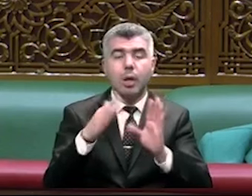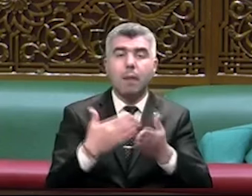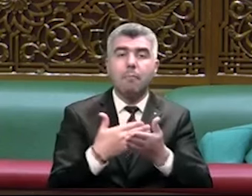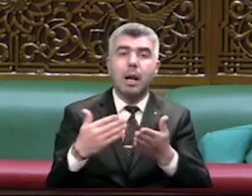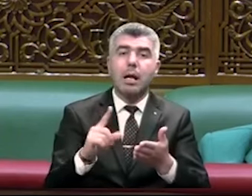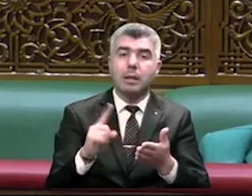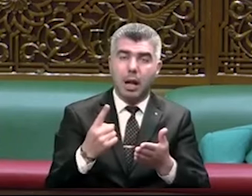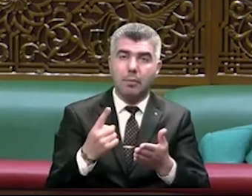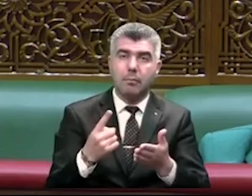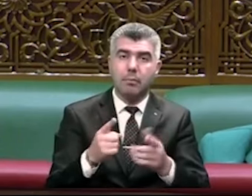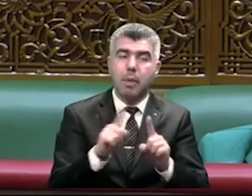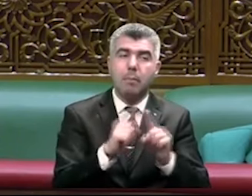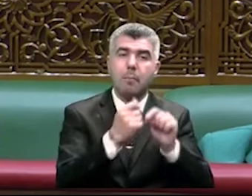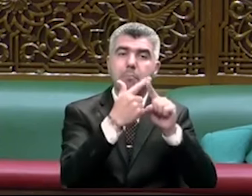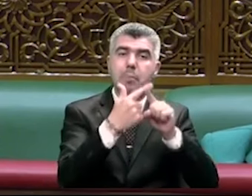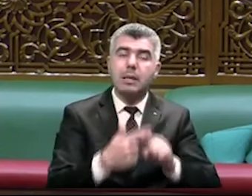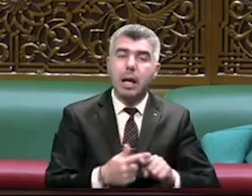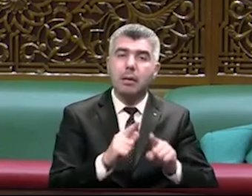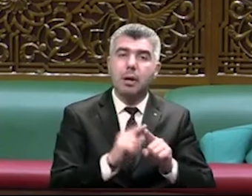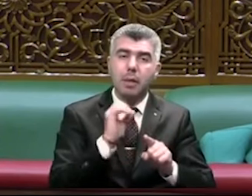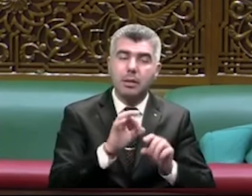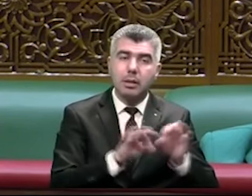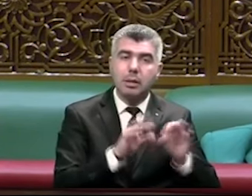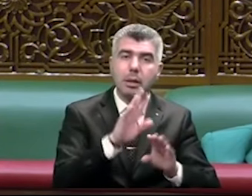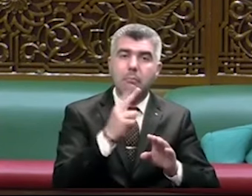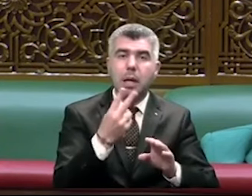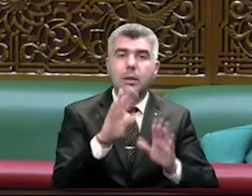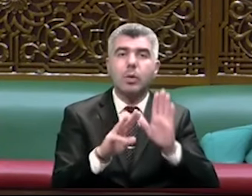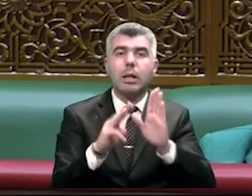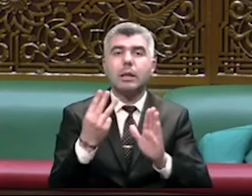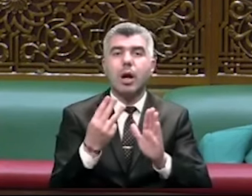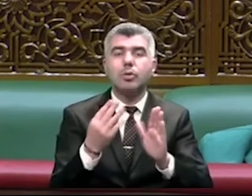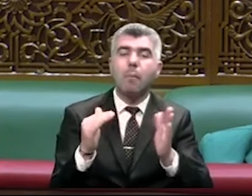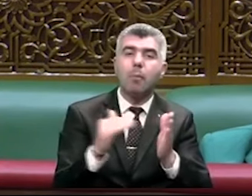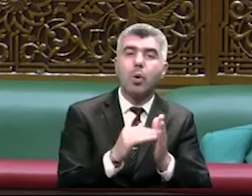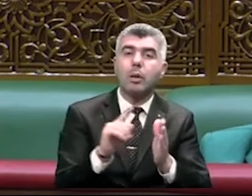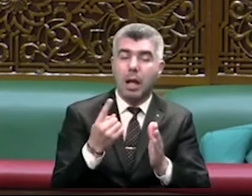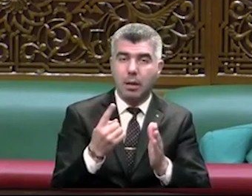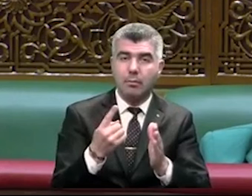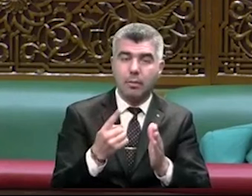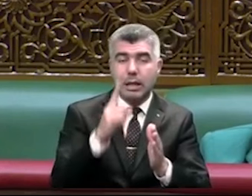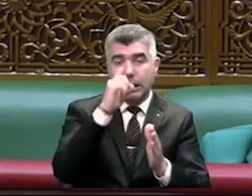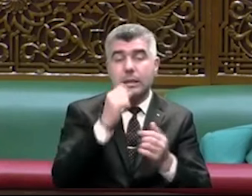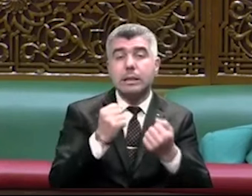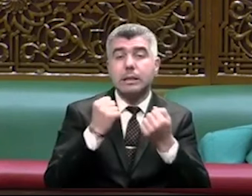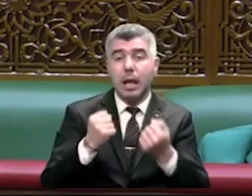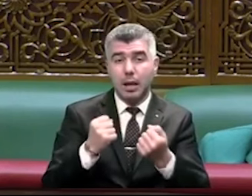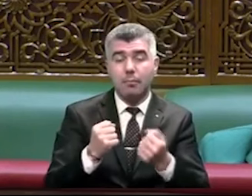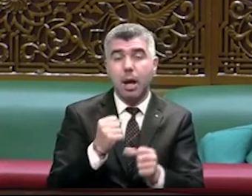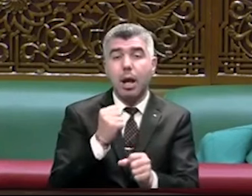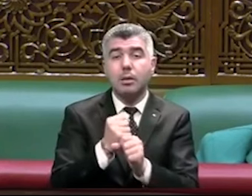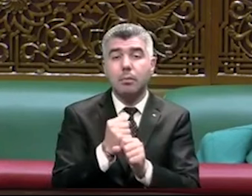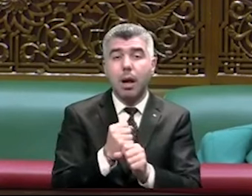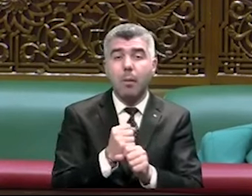درهم في حين ظلت ميزانيه السير 28 مليون درهم فهل بنفس الامكانيات والظروف الصعبه التي اشتغلت فيها